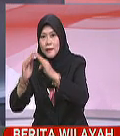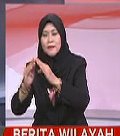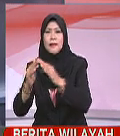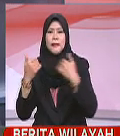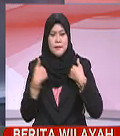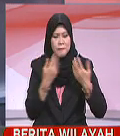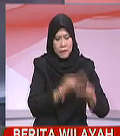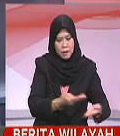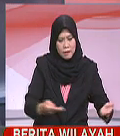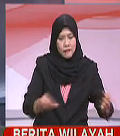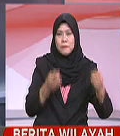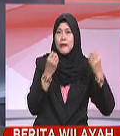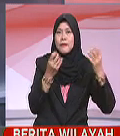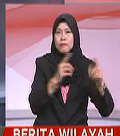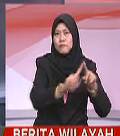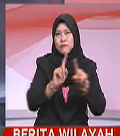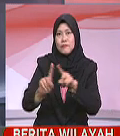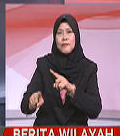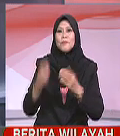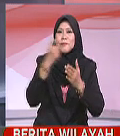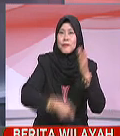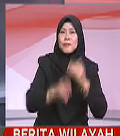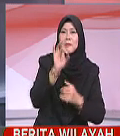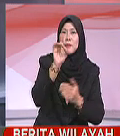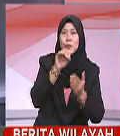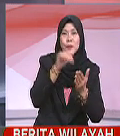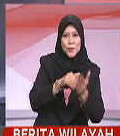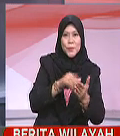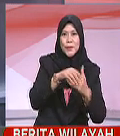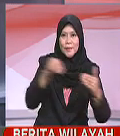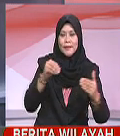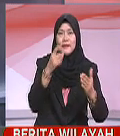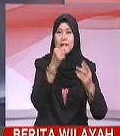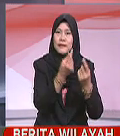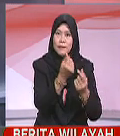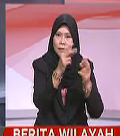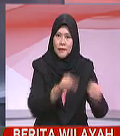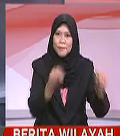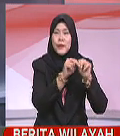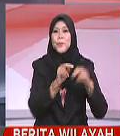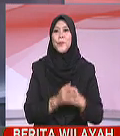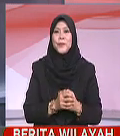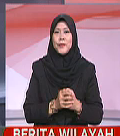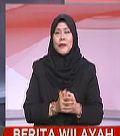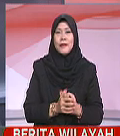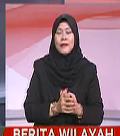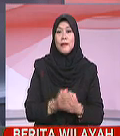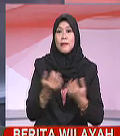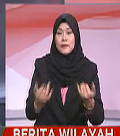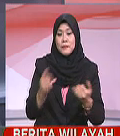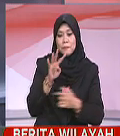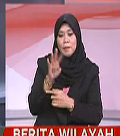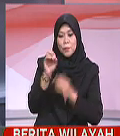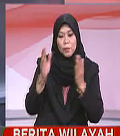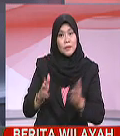pelbagai jenis bantuan bernilai hampir RM80,000. Ketua Menteri Dato' Sri Sulaiman Mohamad Ali berkata 40